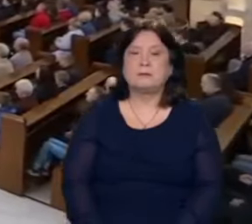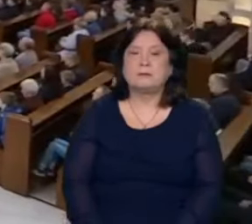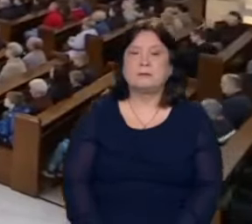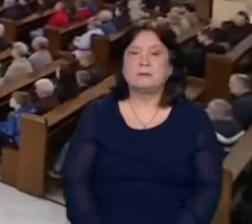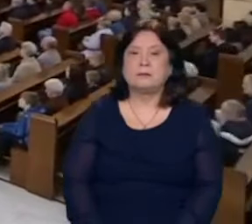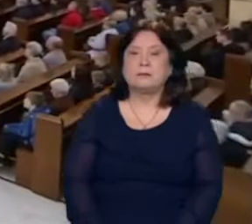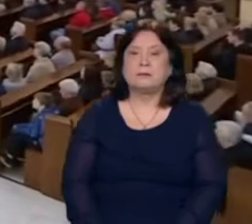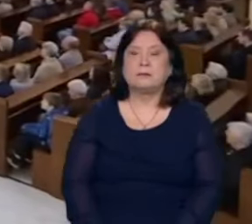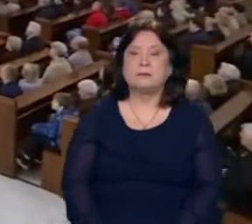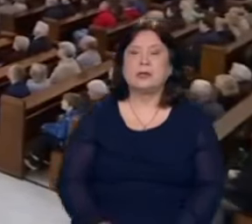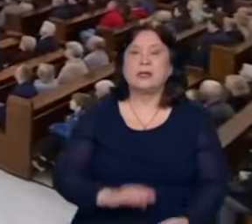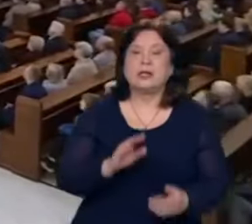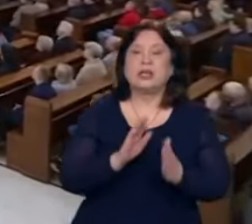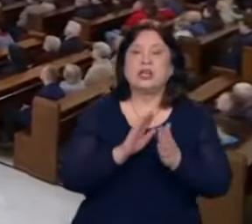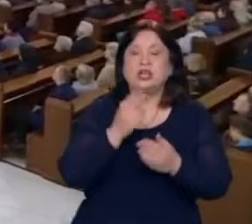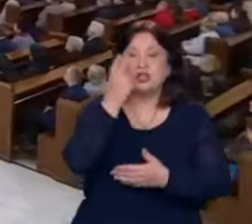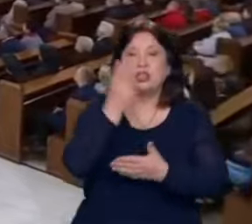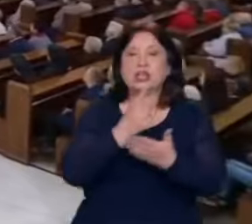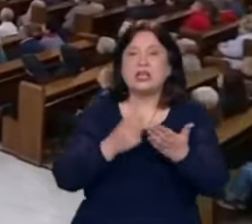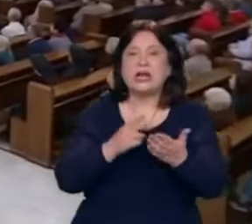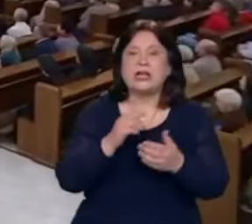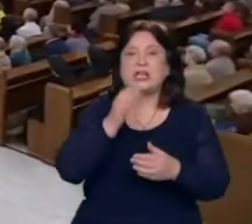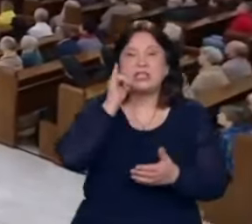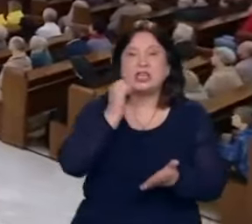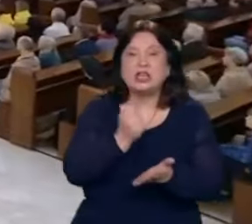miłosierdzie czytanie zist